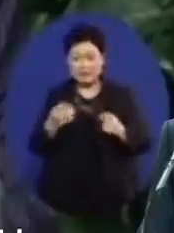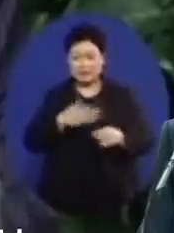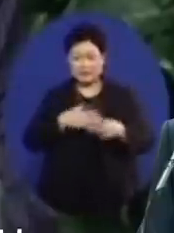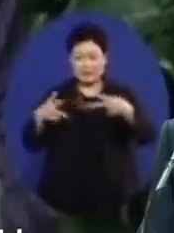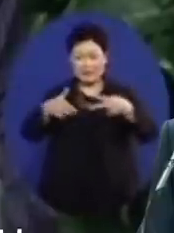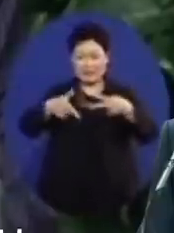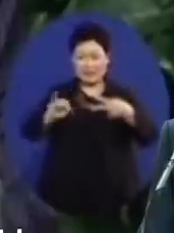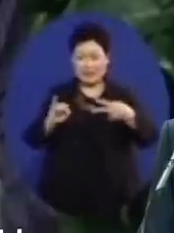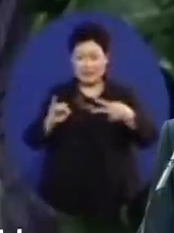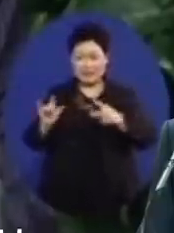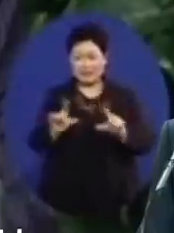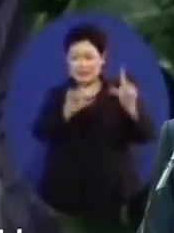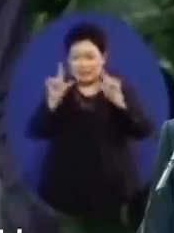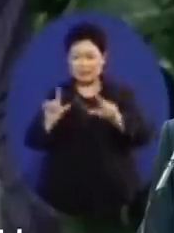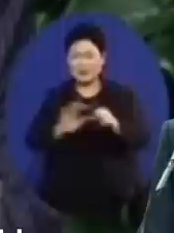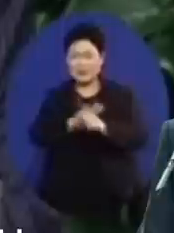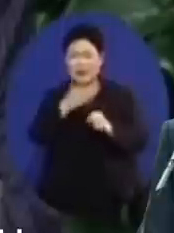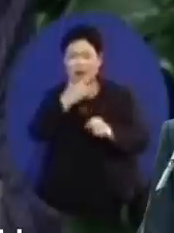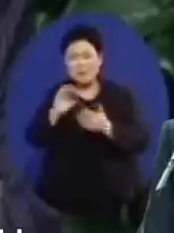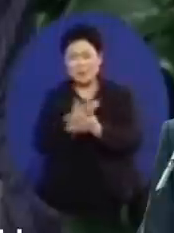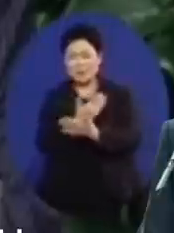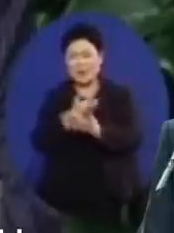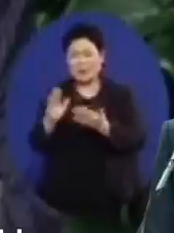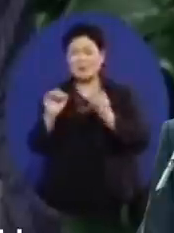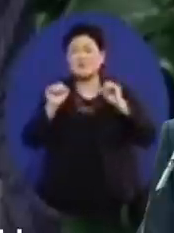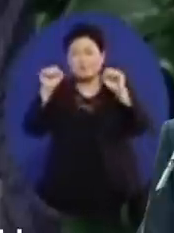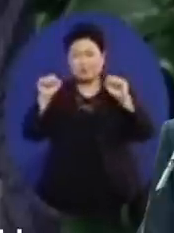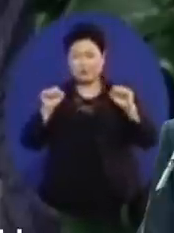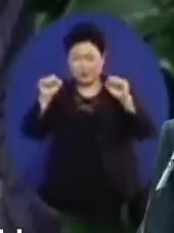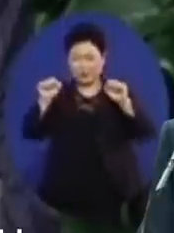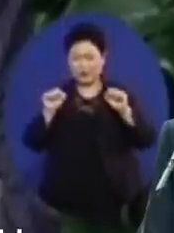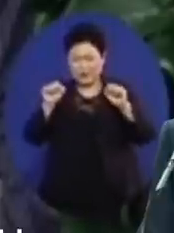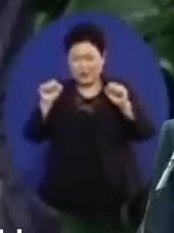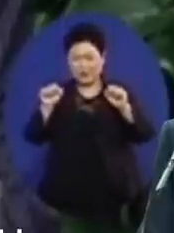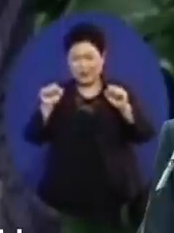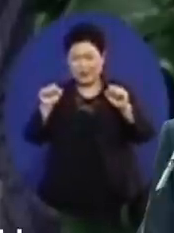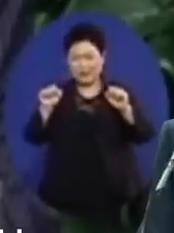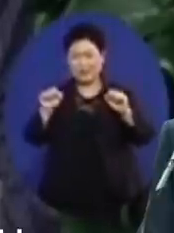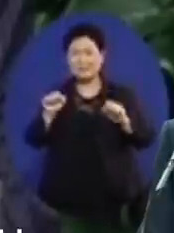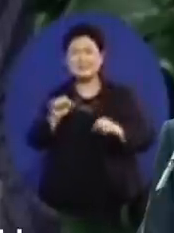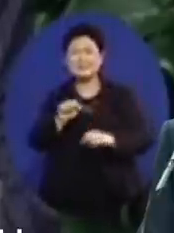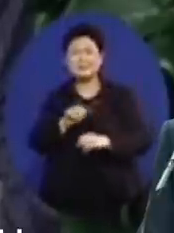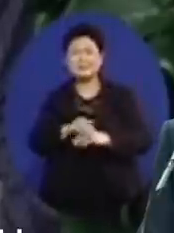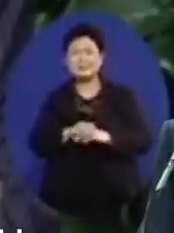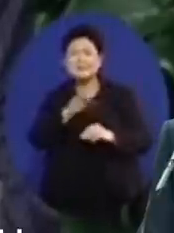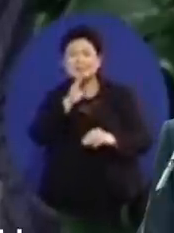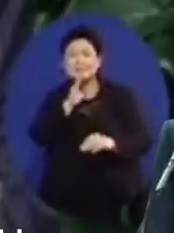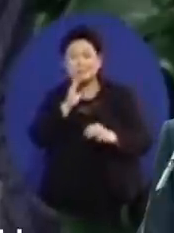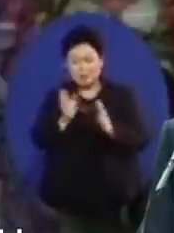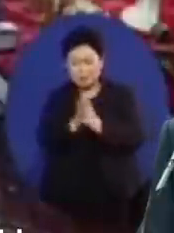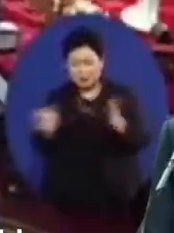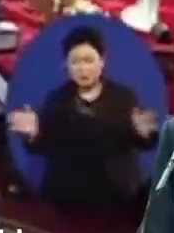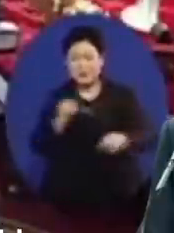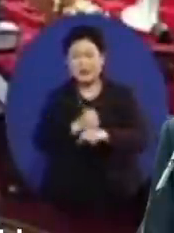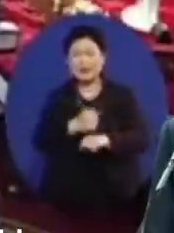인생으로 사랑과 행복 나누기 운동을 갖고 출발할 작정인